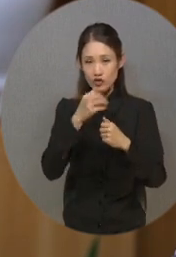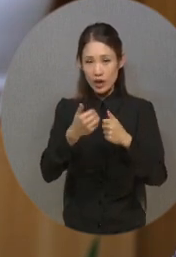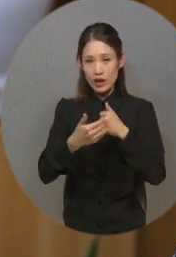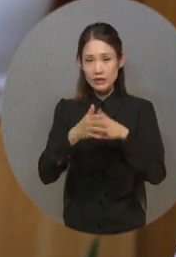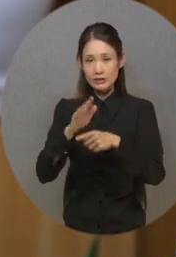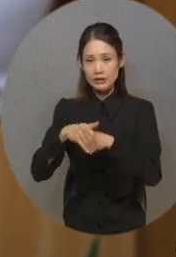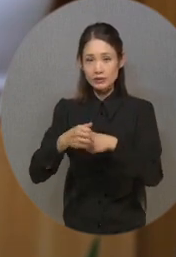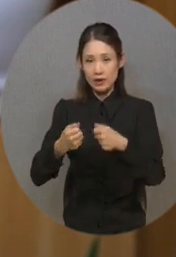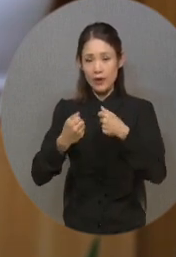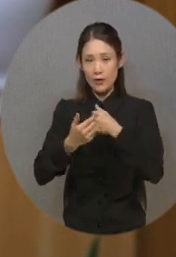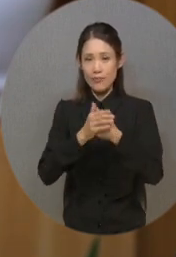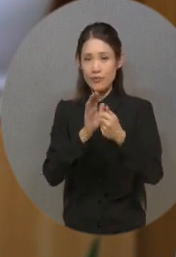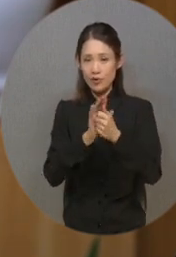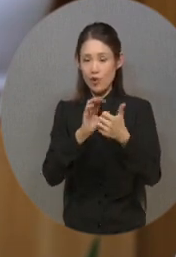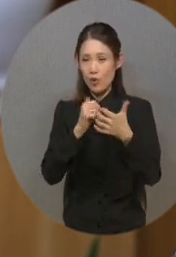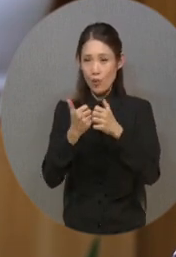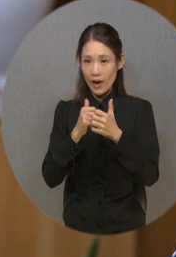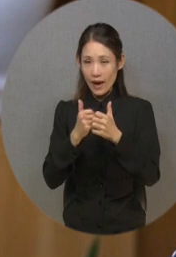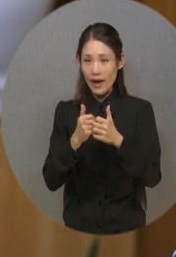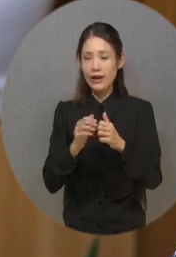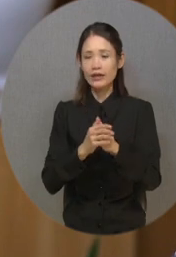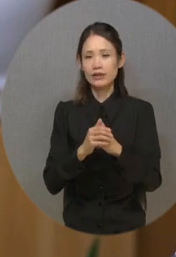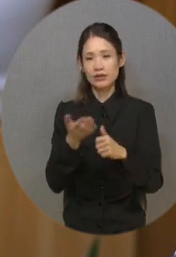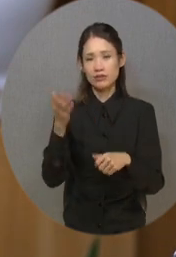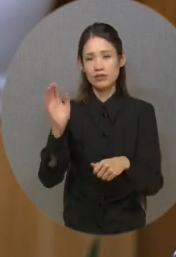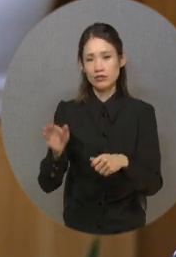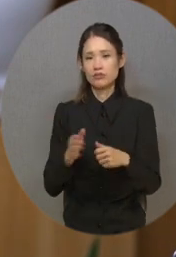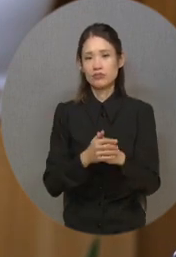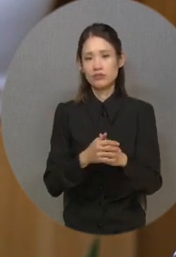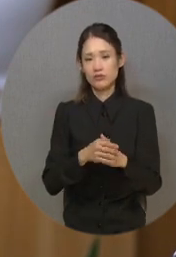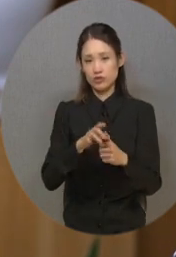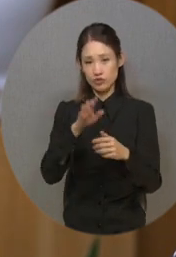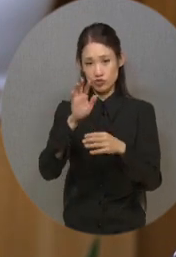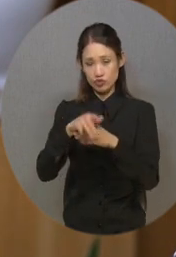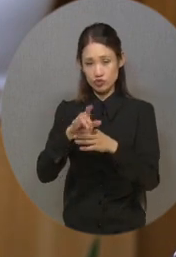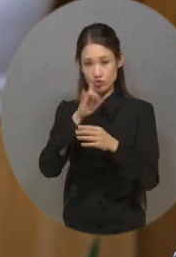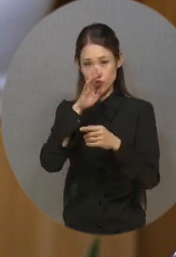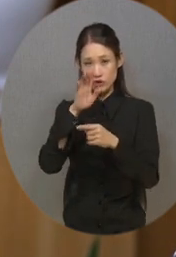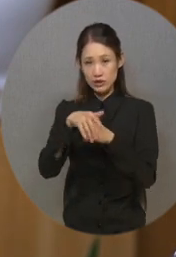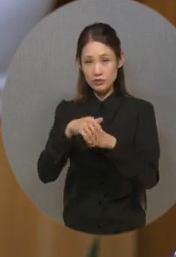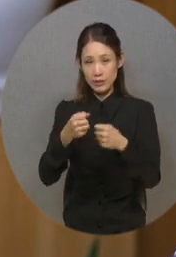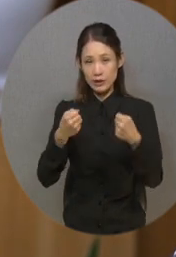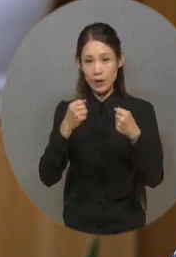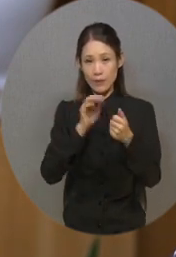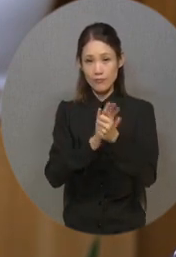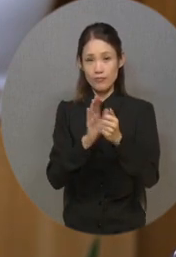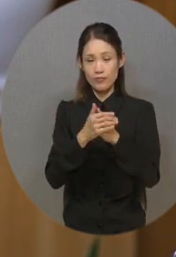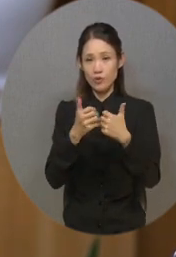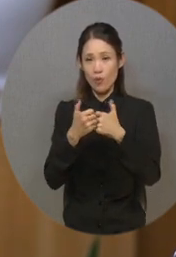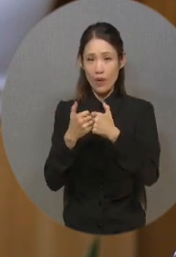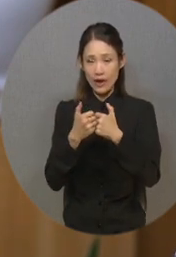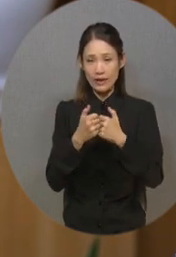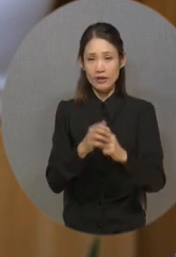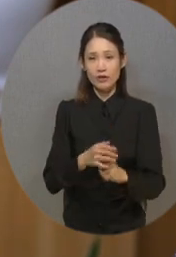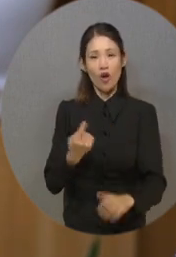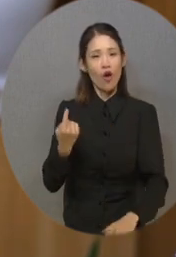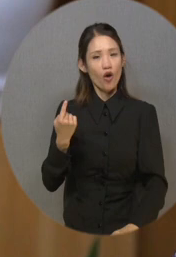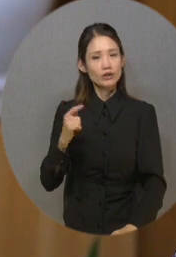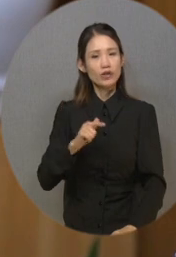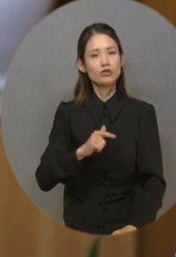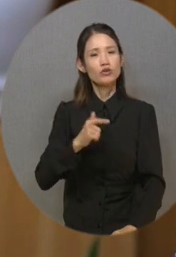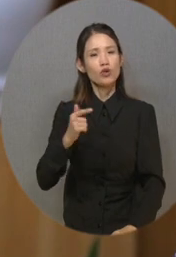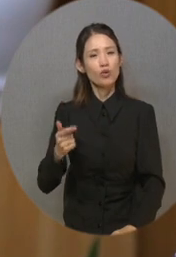중앙지방협력회의인데 역대 정부는 없던 걸 윤석열 정부가 만들었는데 그 중앙지방협력회의를 엑스포 어제